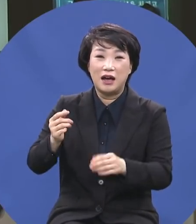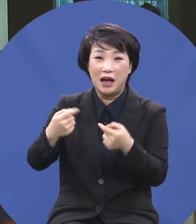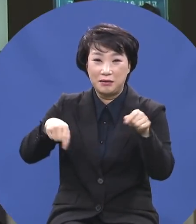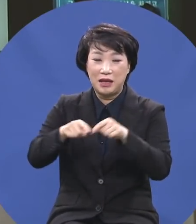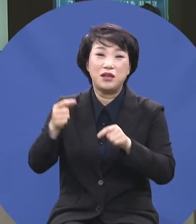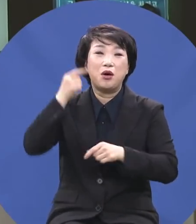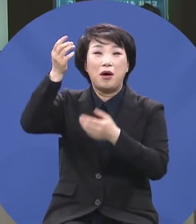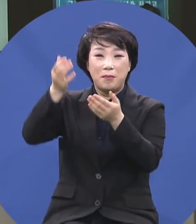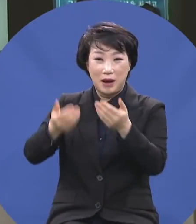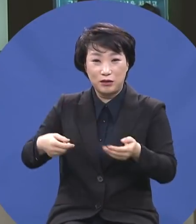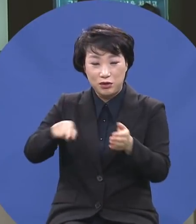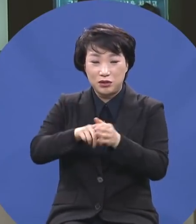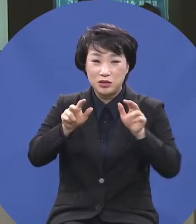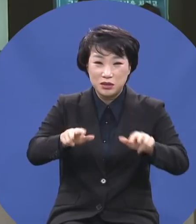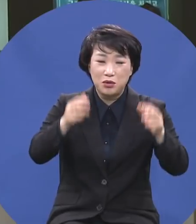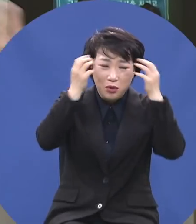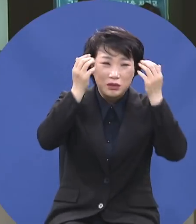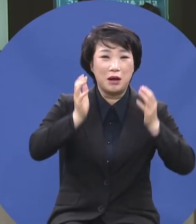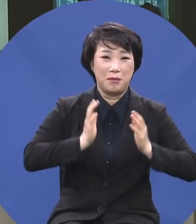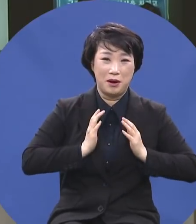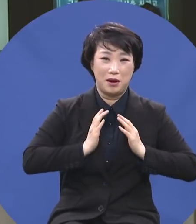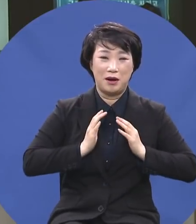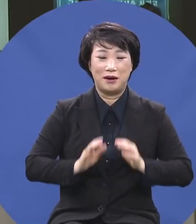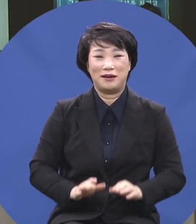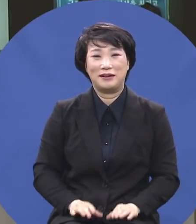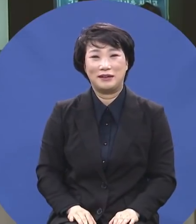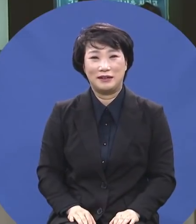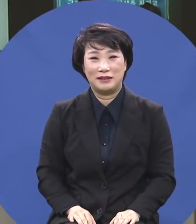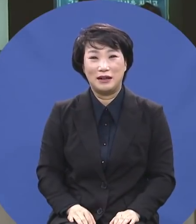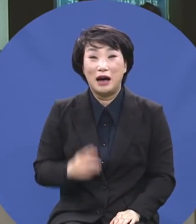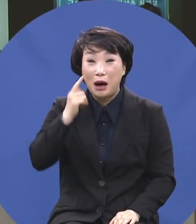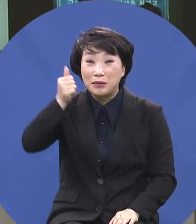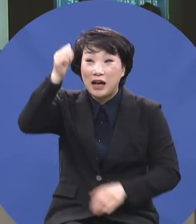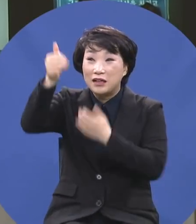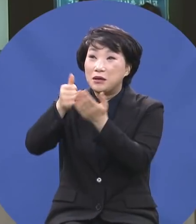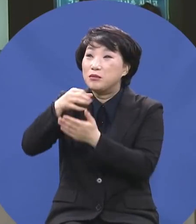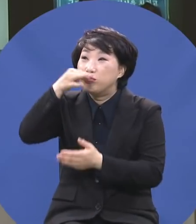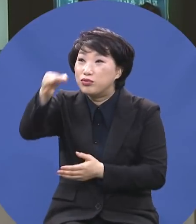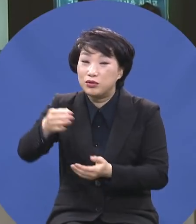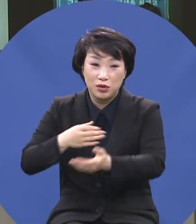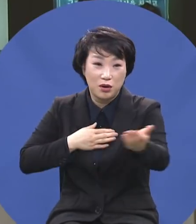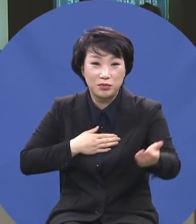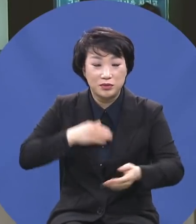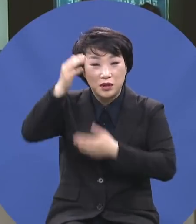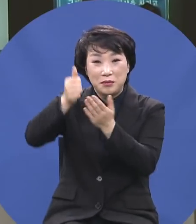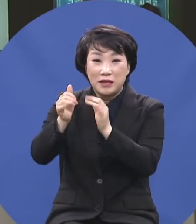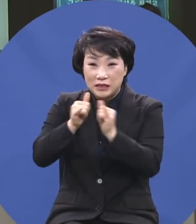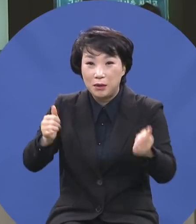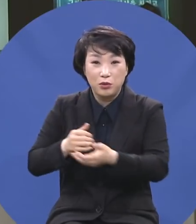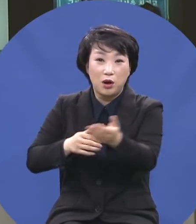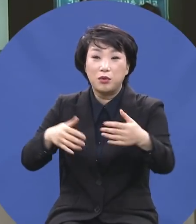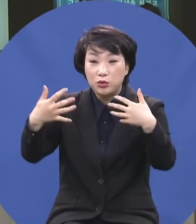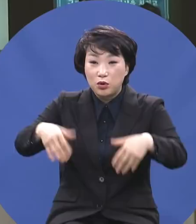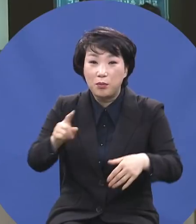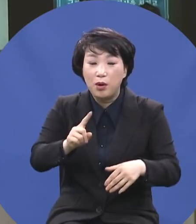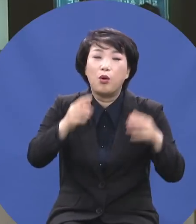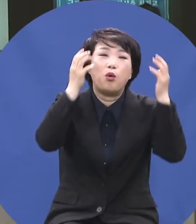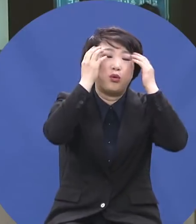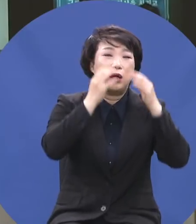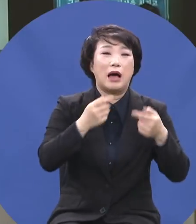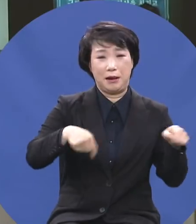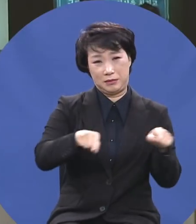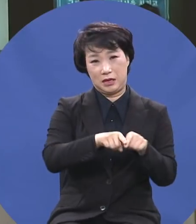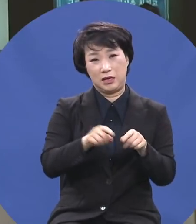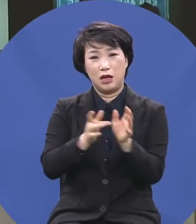위해서 고난도 함께 받아야 할 것이니라. 아버지라 부르는 자 성령의 사람의 조건은 고난도 함께